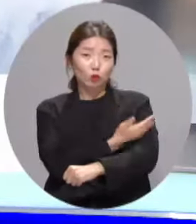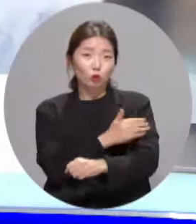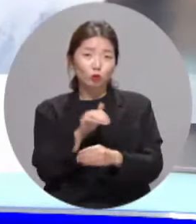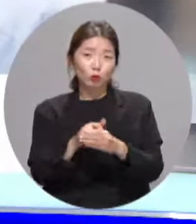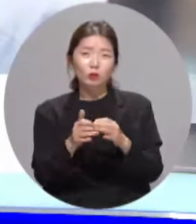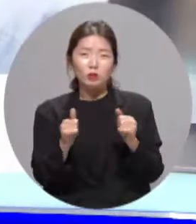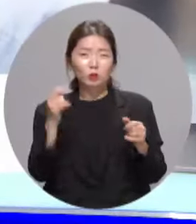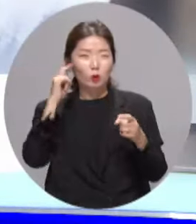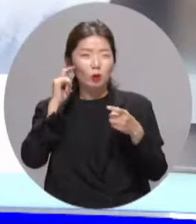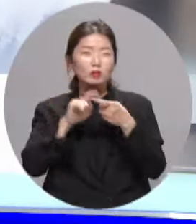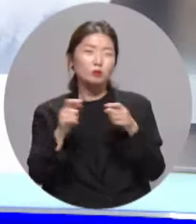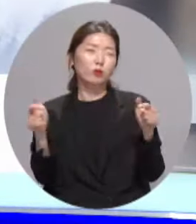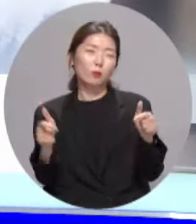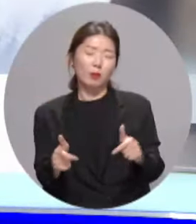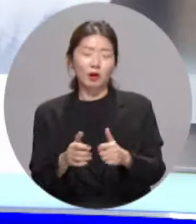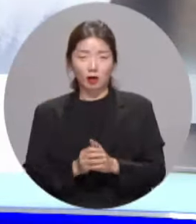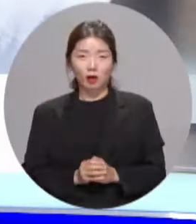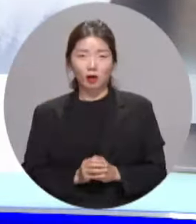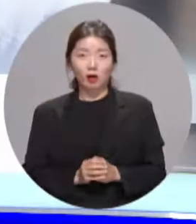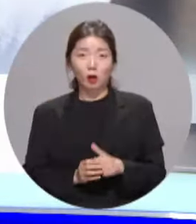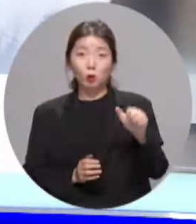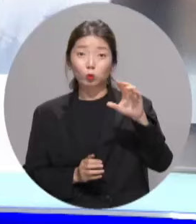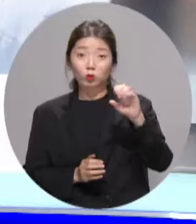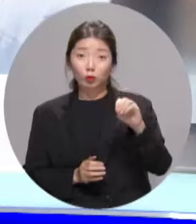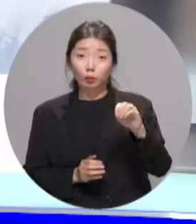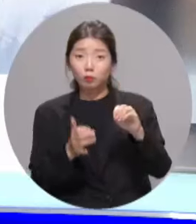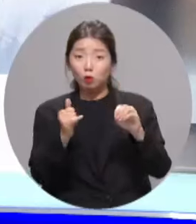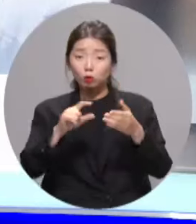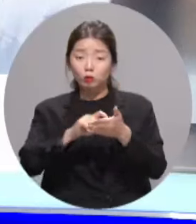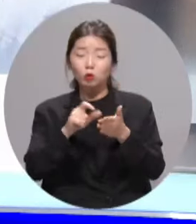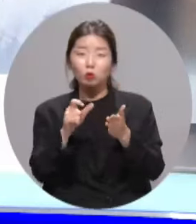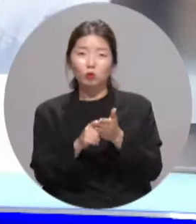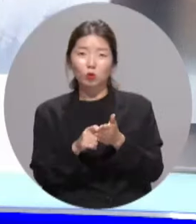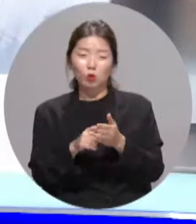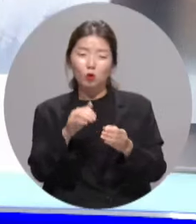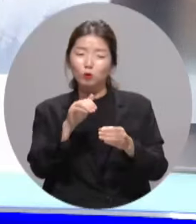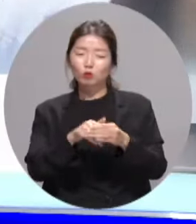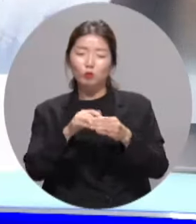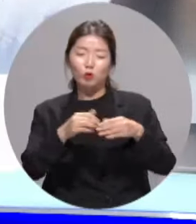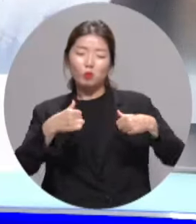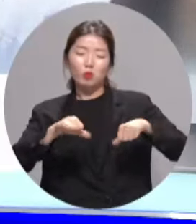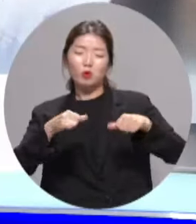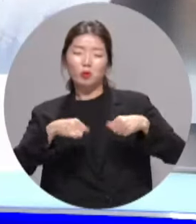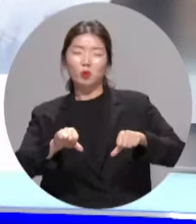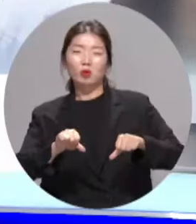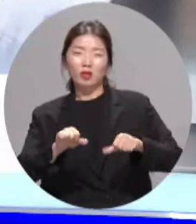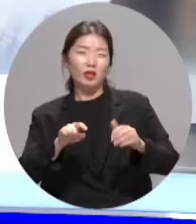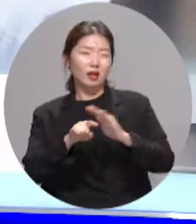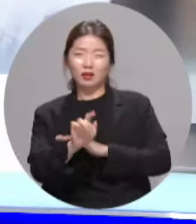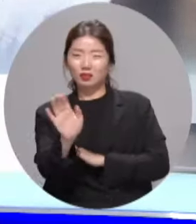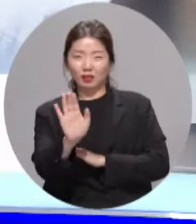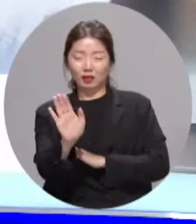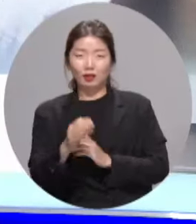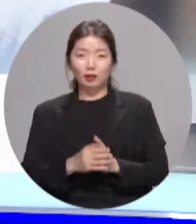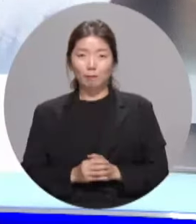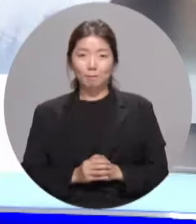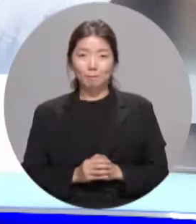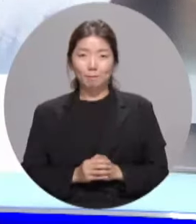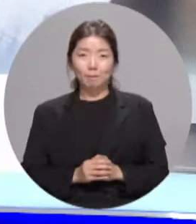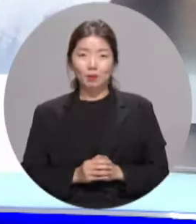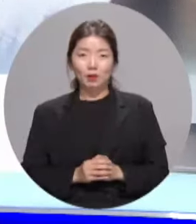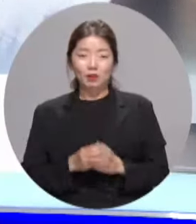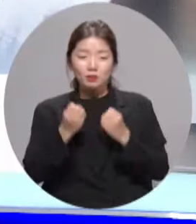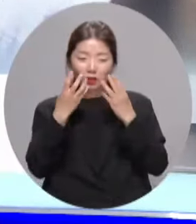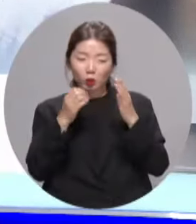않았습니다. 이를 반영하듯 도내에서 50만 명에 육박하는 유권자가 아예 투표소를 찾지 않은 걸로 파악됐는데요.